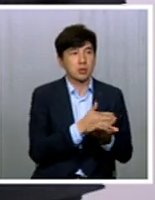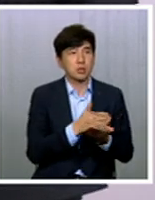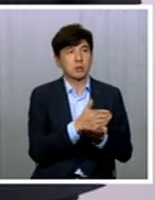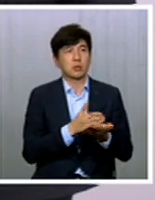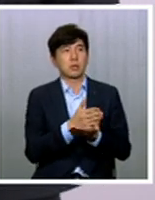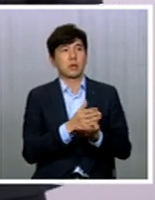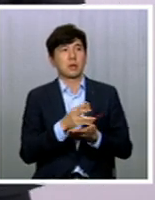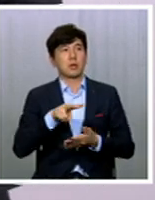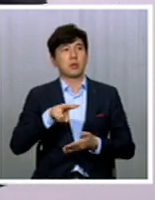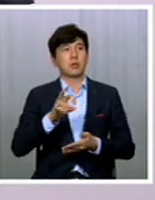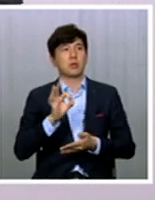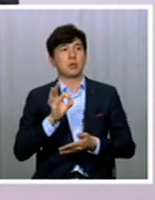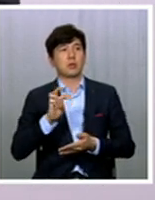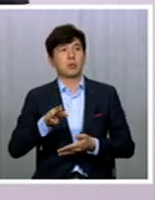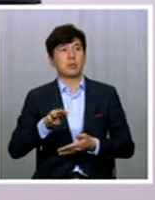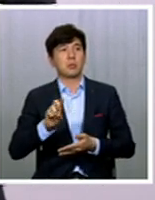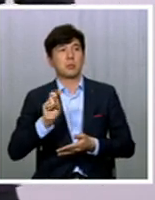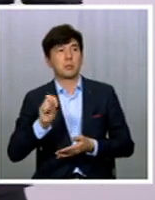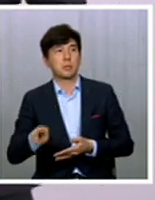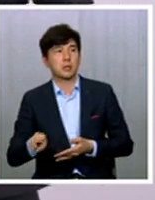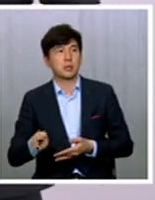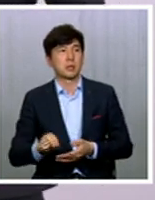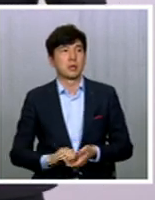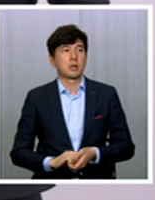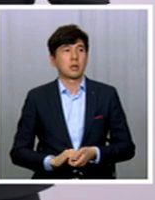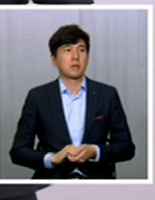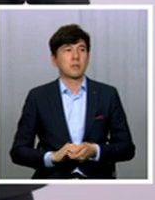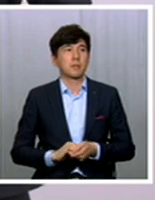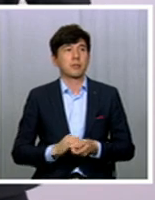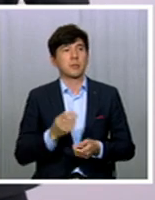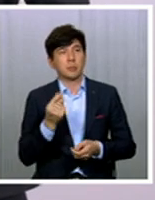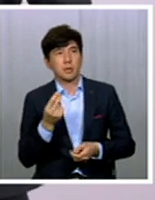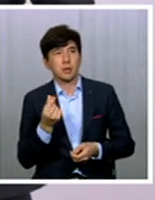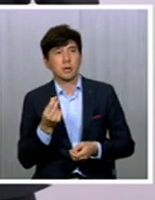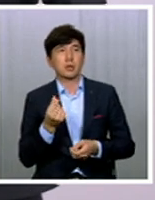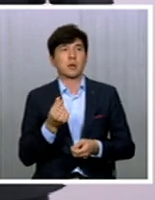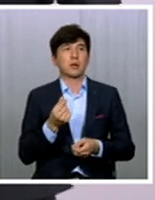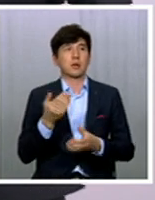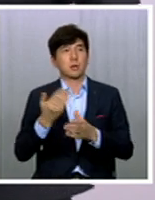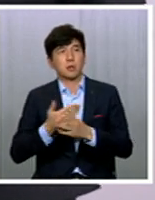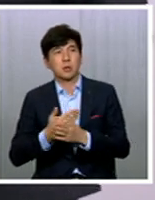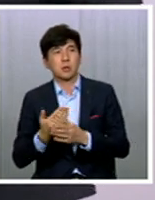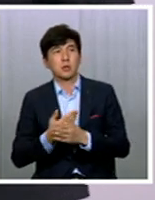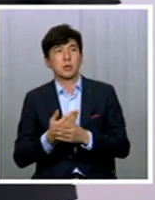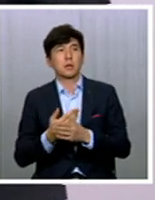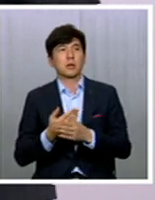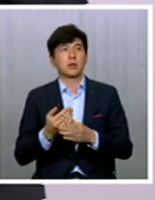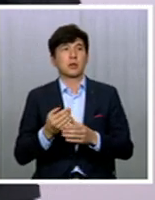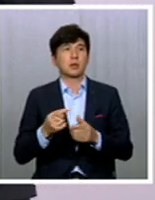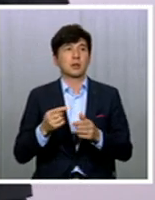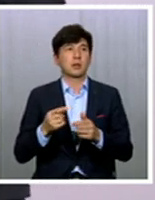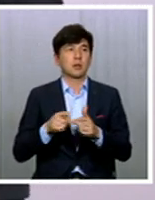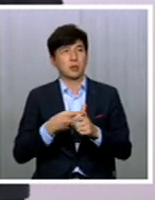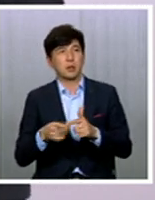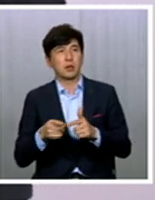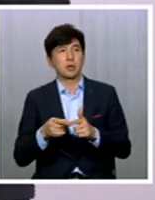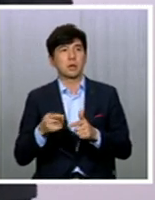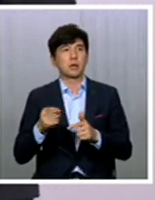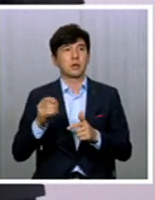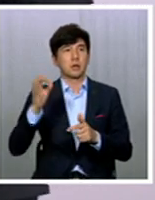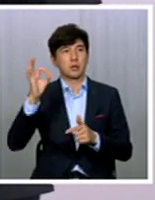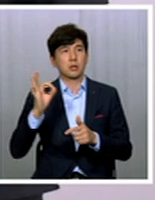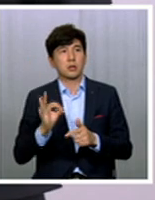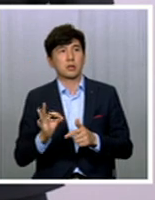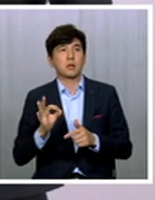ломбард мекемелерін айтуға болады. Яғни ақшалай көмек беру немесе төменгі пайыздық